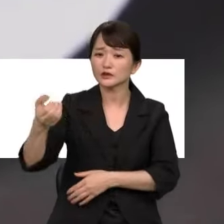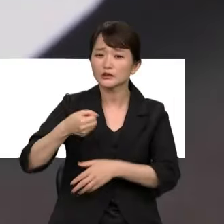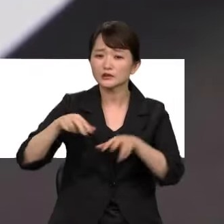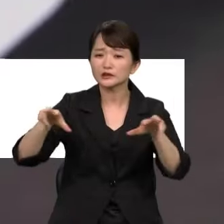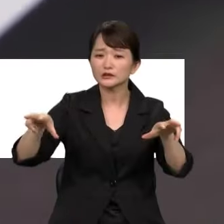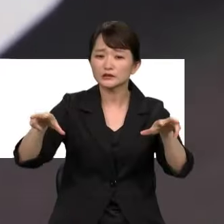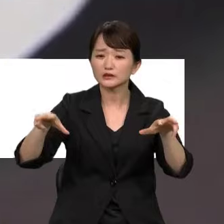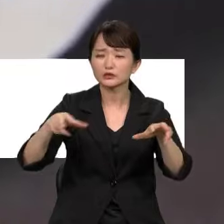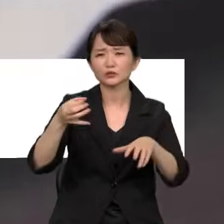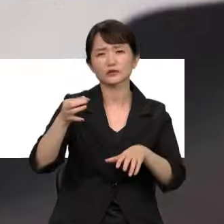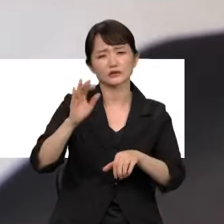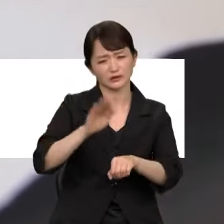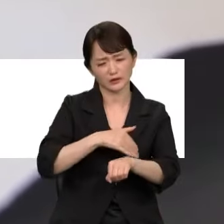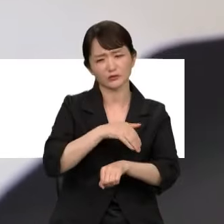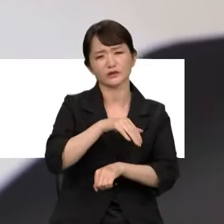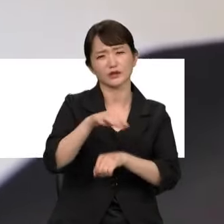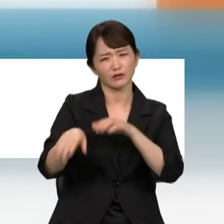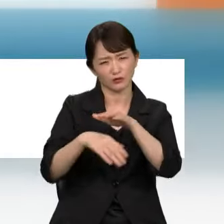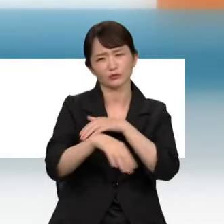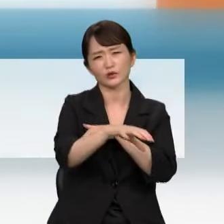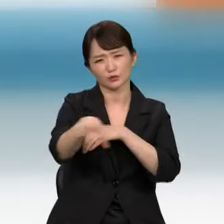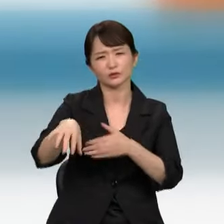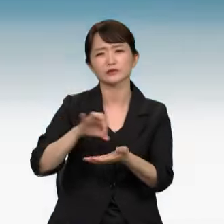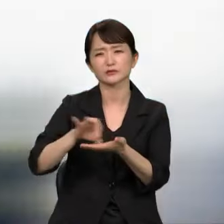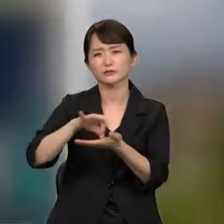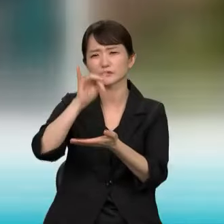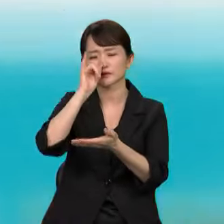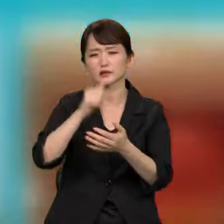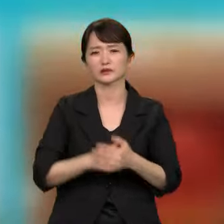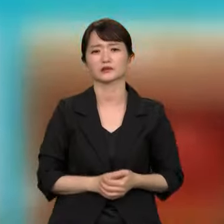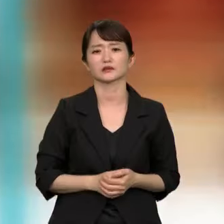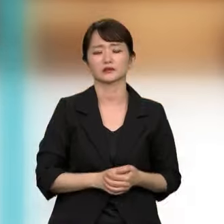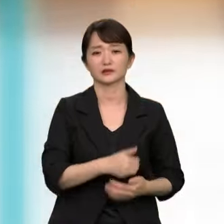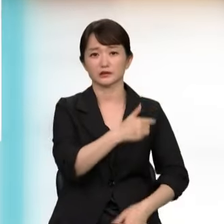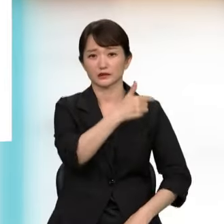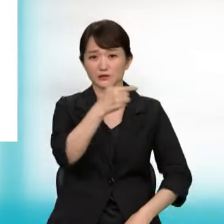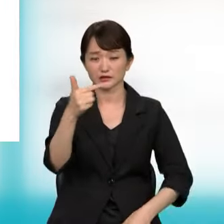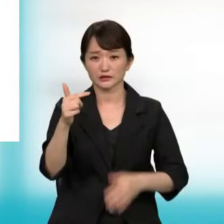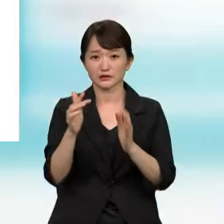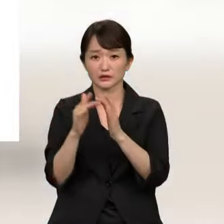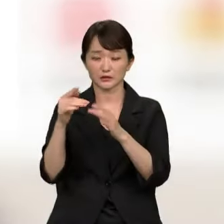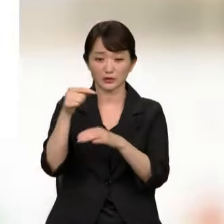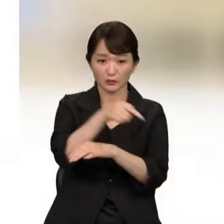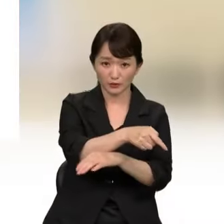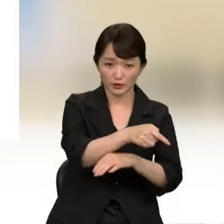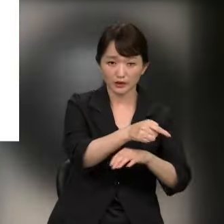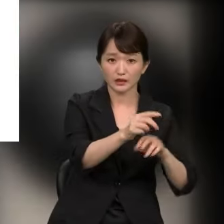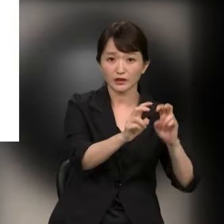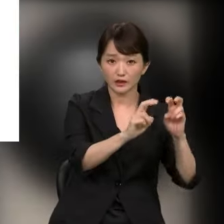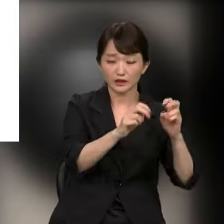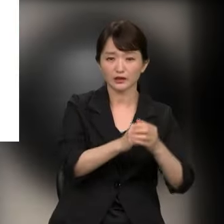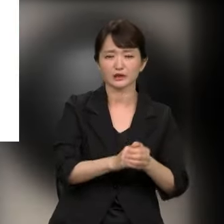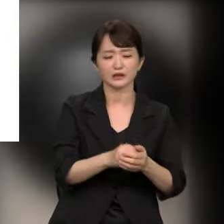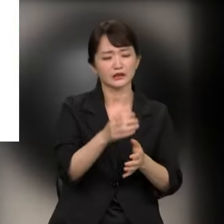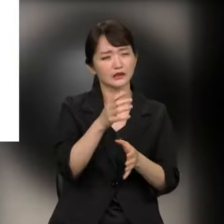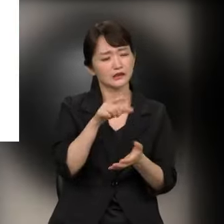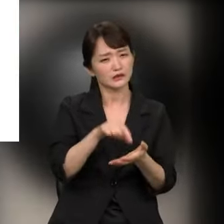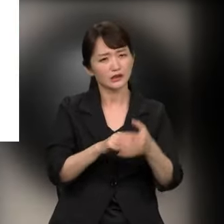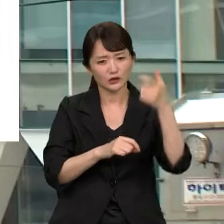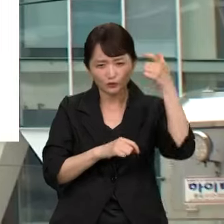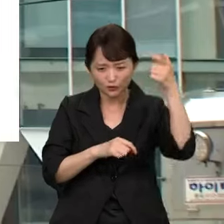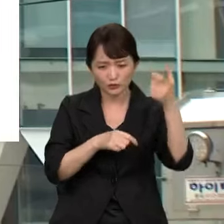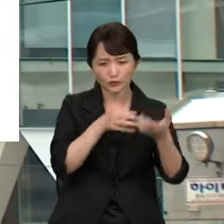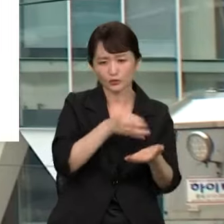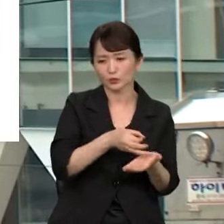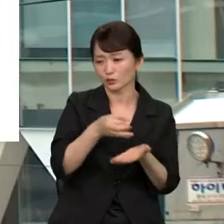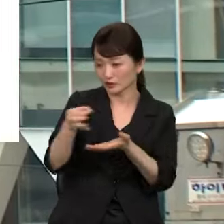이렇게 돈을 엉뚱한데 무슨. 대형 오프라인 유통업체는 법상 60일 이내 정산해야 하지만 이런